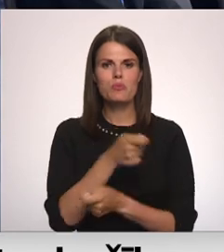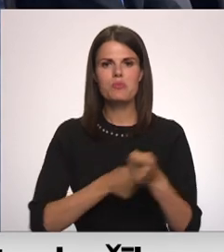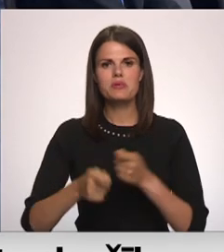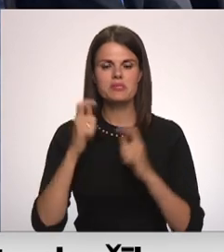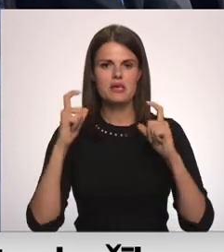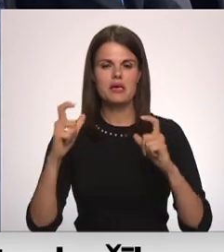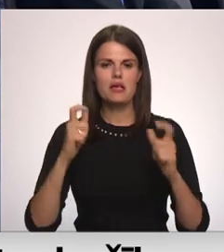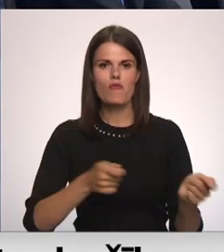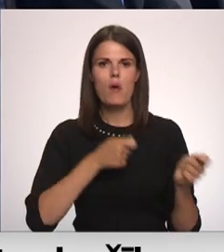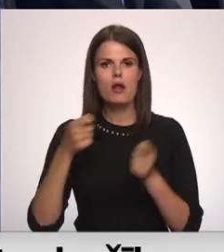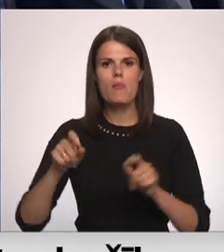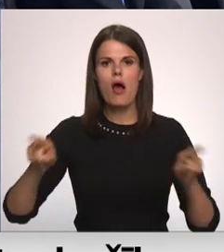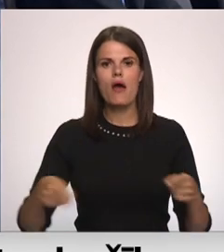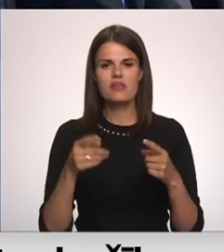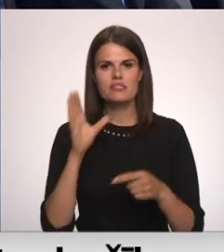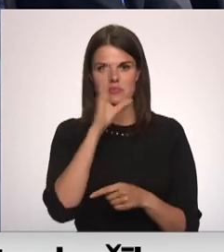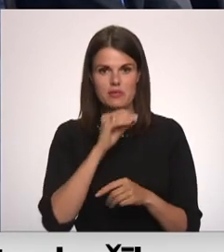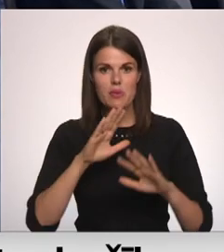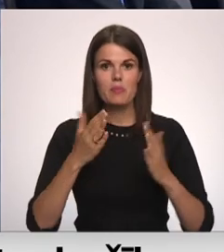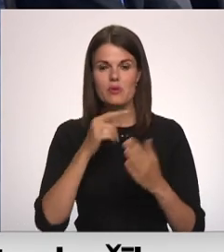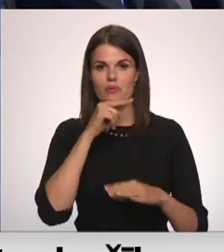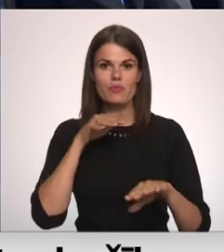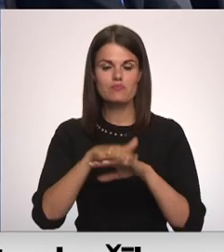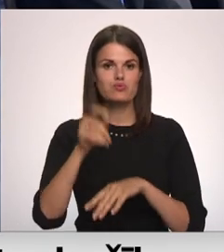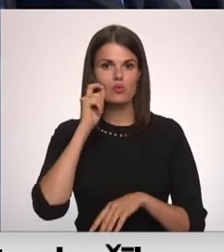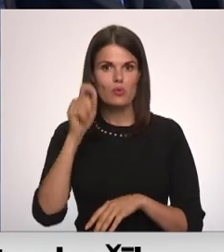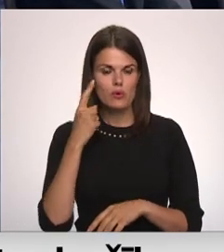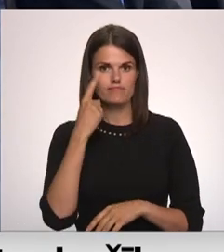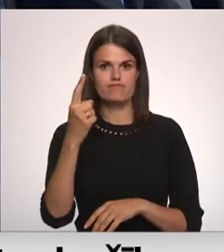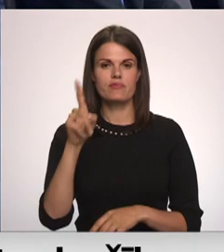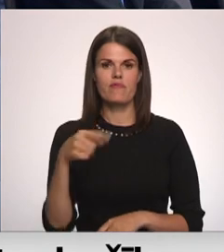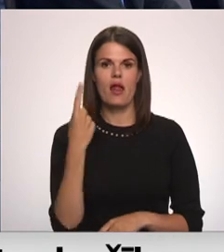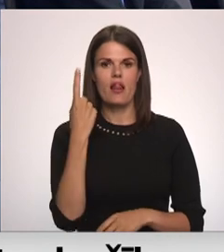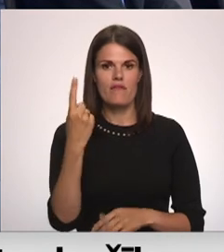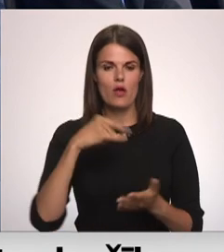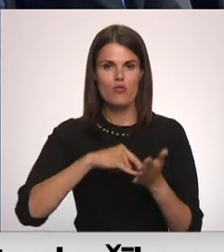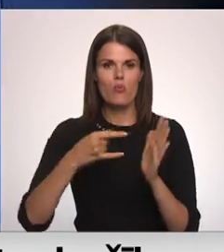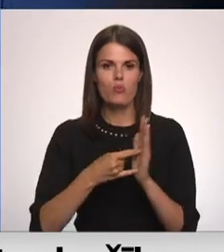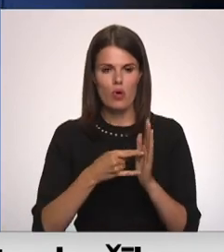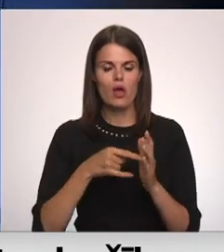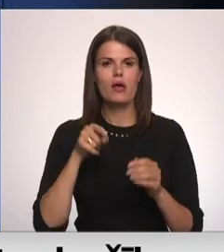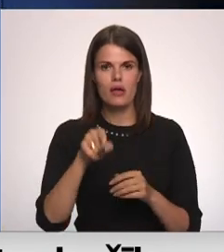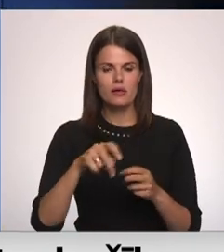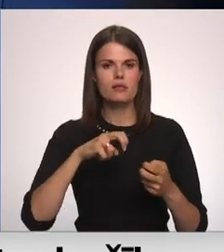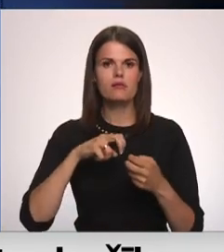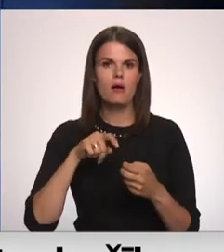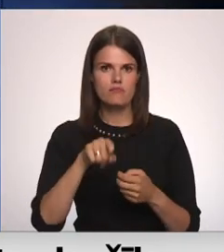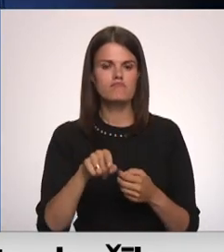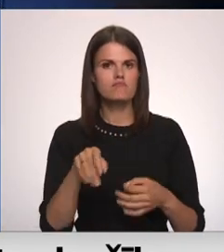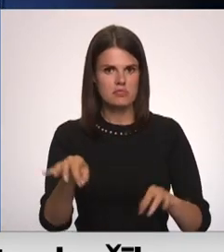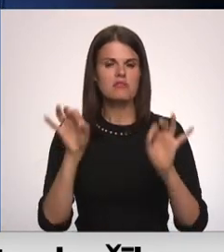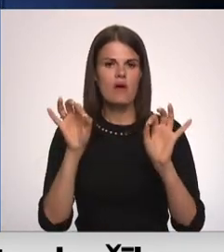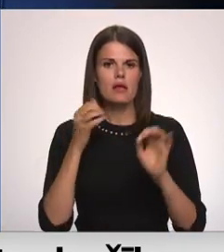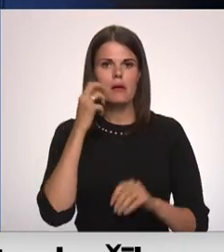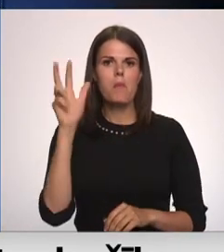attīstības iespējām. Taču Krievijas iebrukums Ukrainā izcēlas vēl vienu Rail Baltica projekta šķautni. Tā potenciālo nozīmi